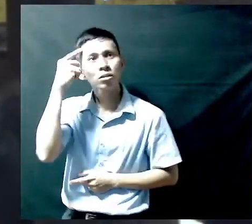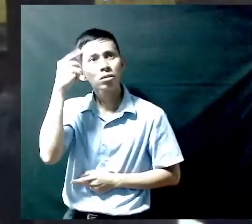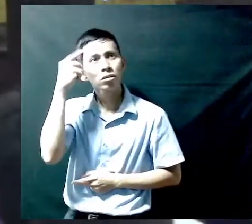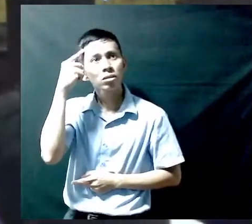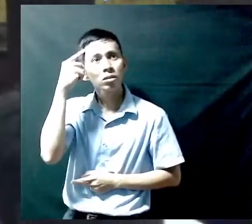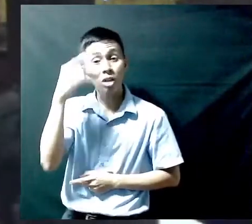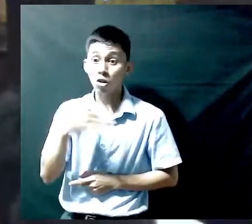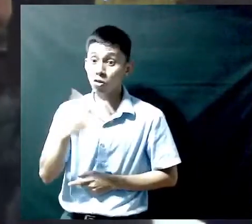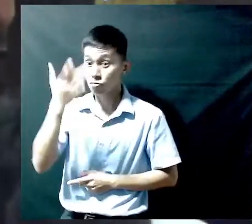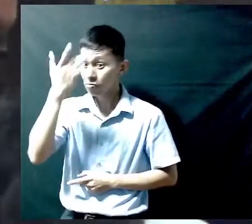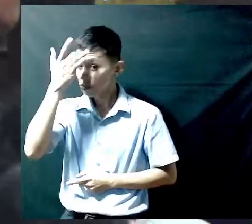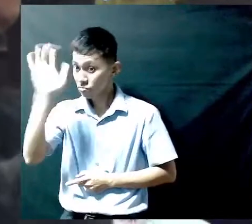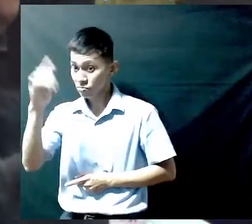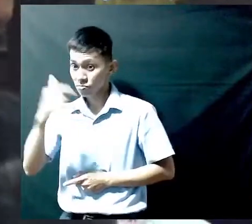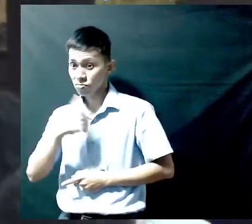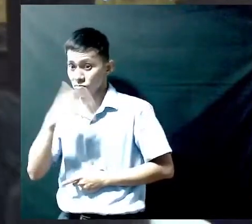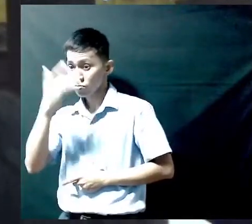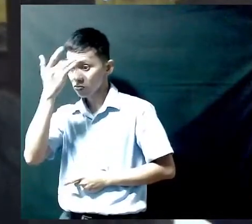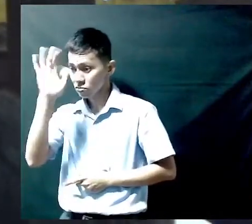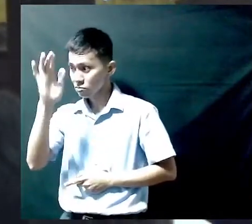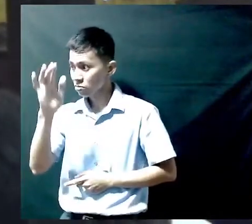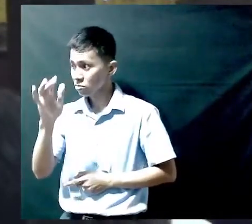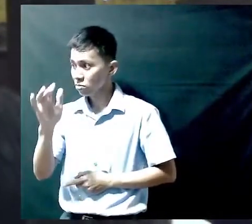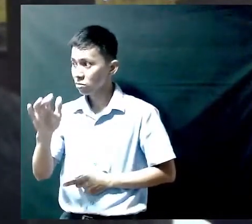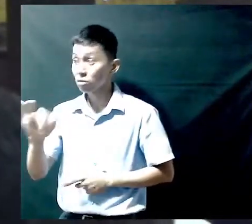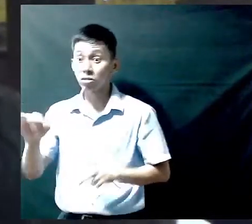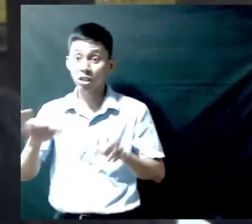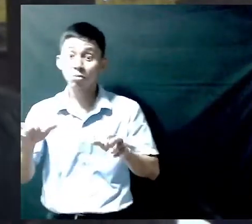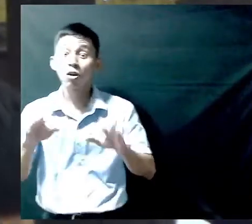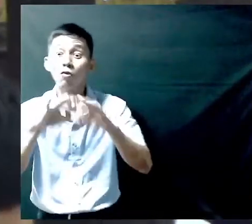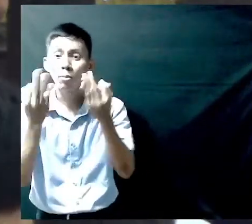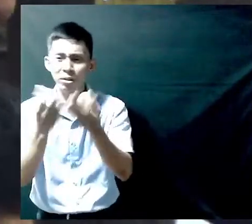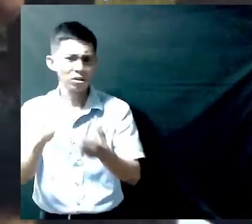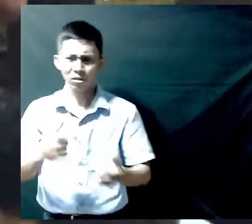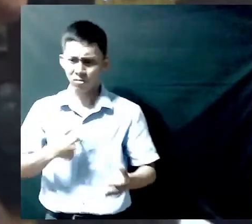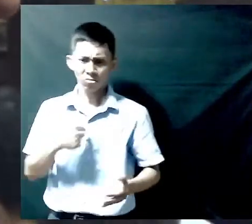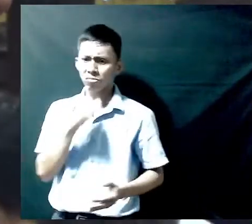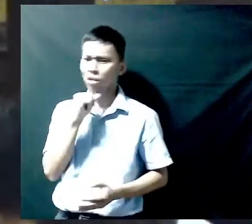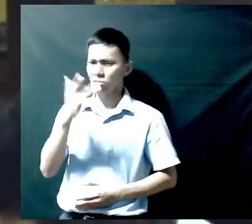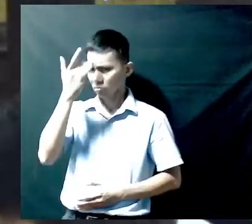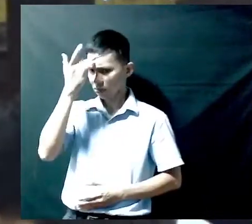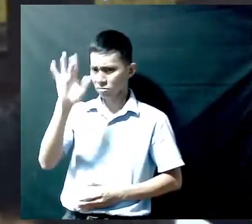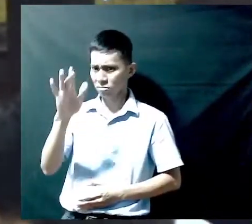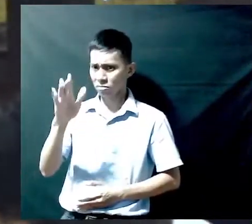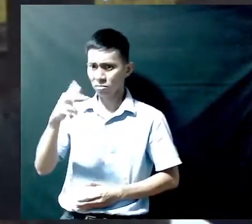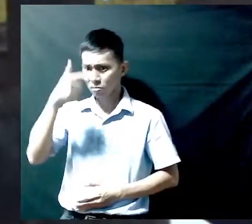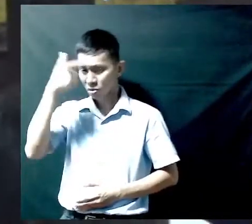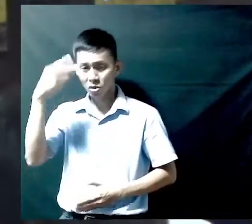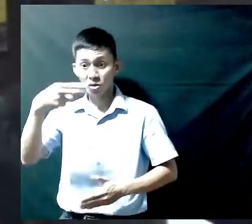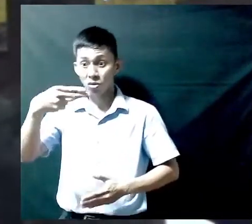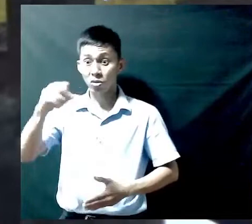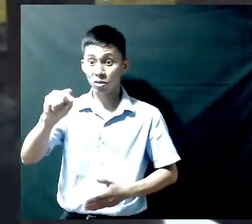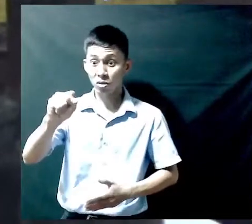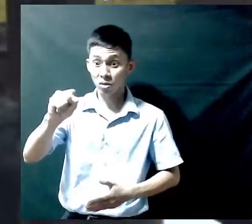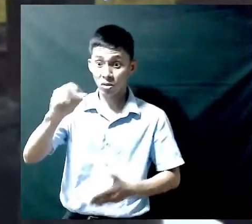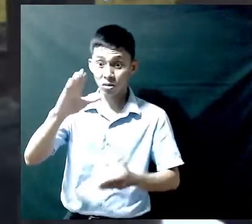Laki na sa broken family, hindi pa ho ako matalino. Bakit? High school